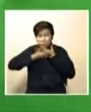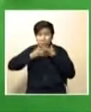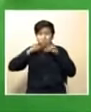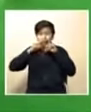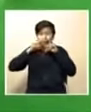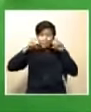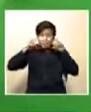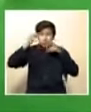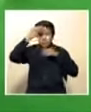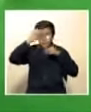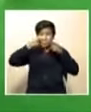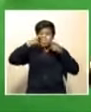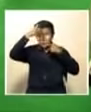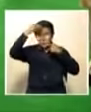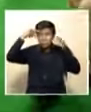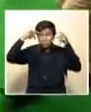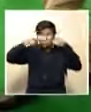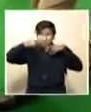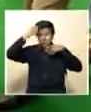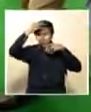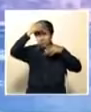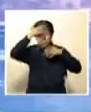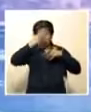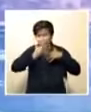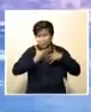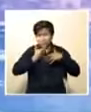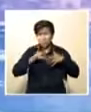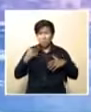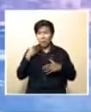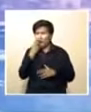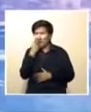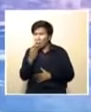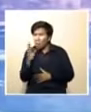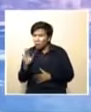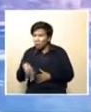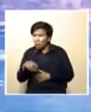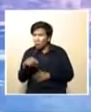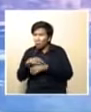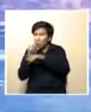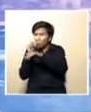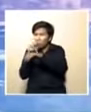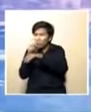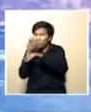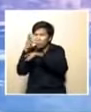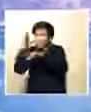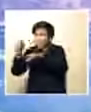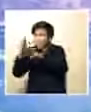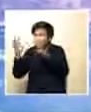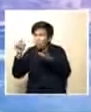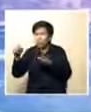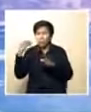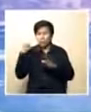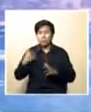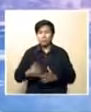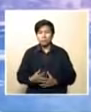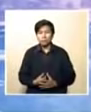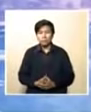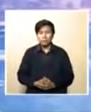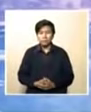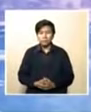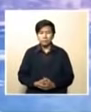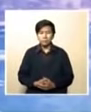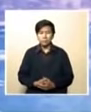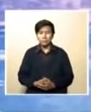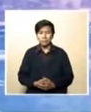ก็ยังดีกว่าไม่มีนะครับเพราะว่าในเรื่องของการใช้อาจจะเป็นพลาสติกสายที่ครอบมานะครับเลยลงมาถึ